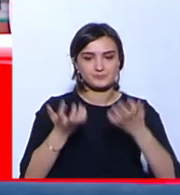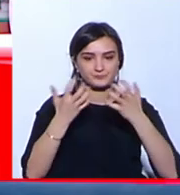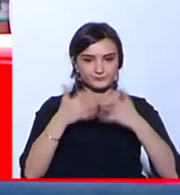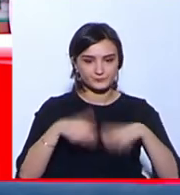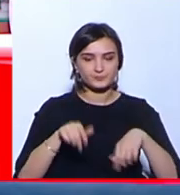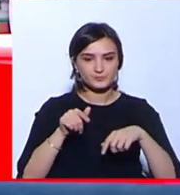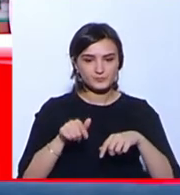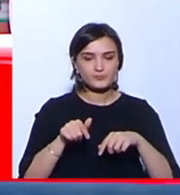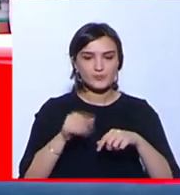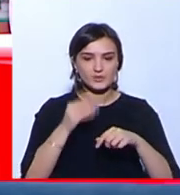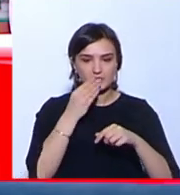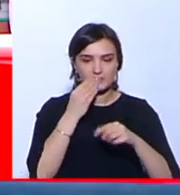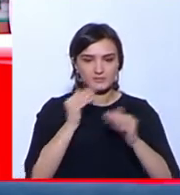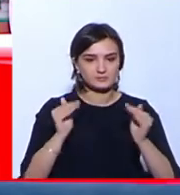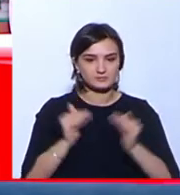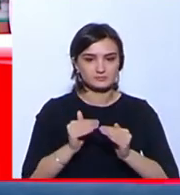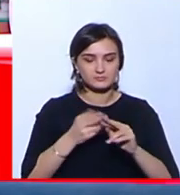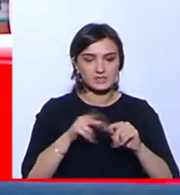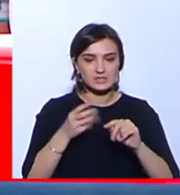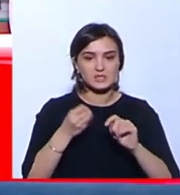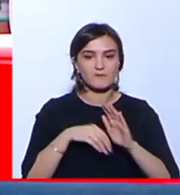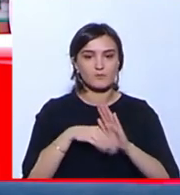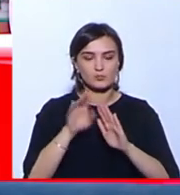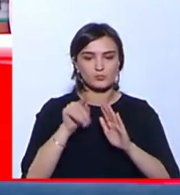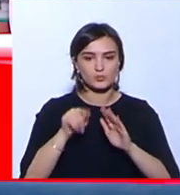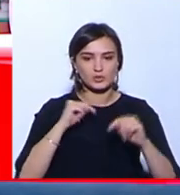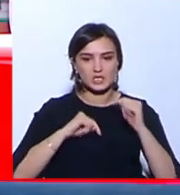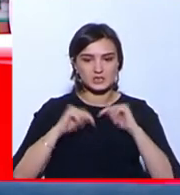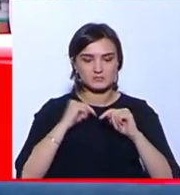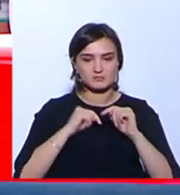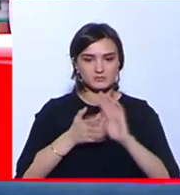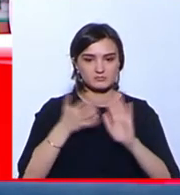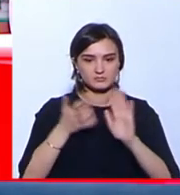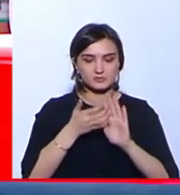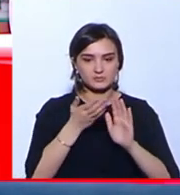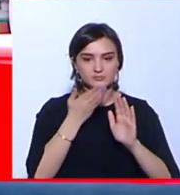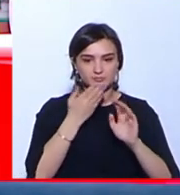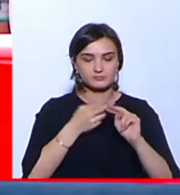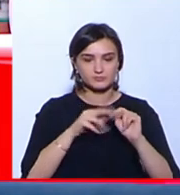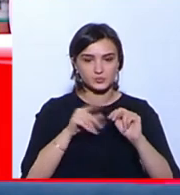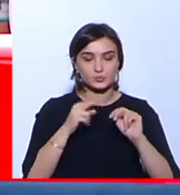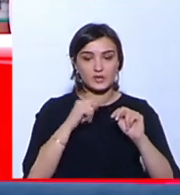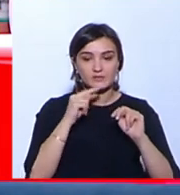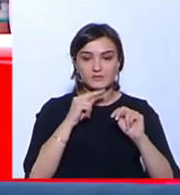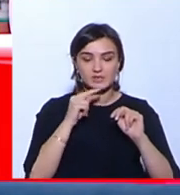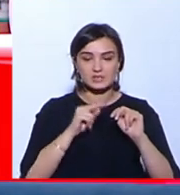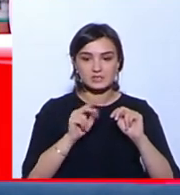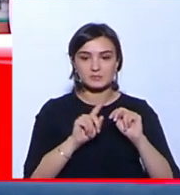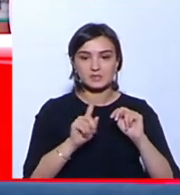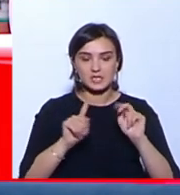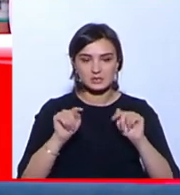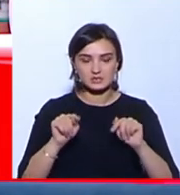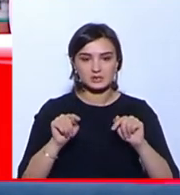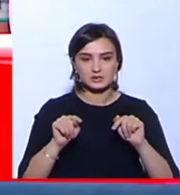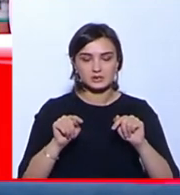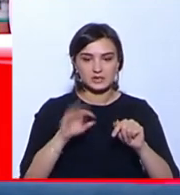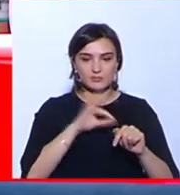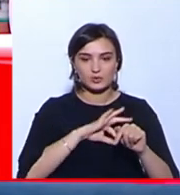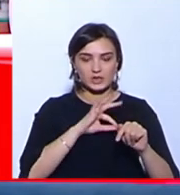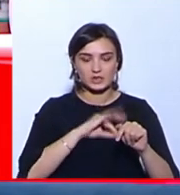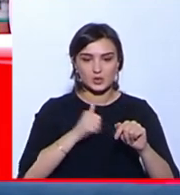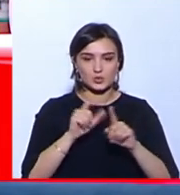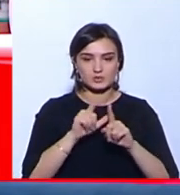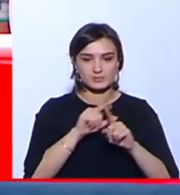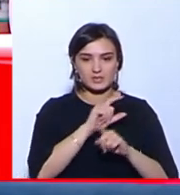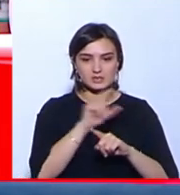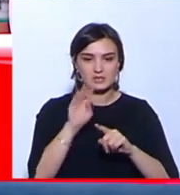ავტომატურად შევკვეთს კვებას. ეს კიდე უფრო გამოფიტავს ორგანიზმს, თუ იმასაც გავითვალისწინებთ, რაც გამოიყენა როგორც